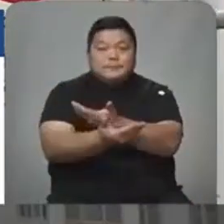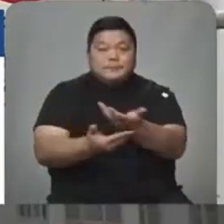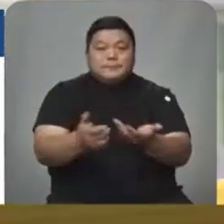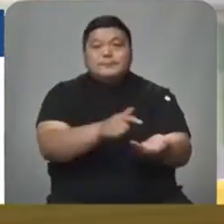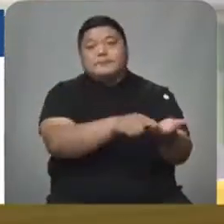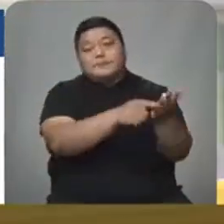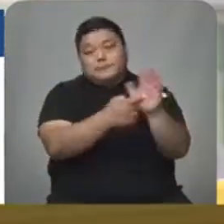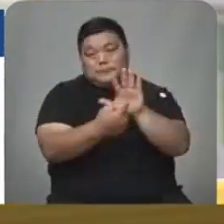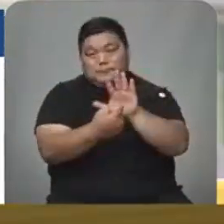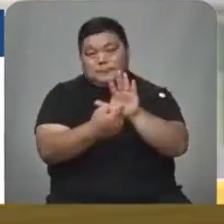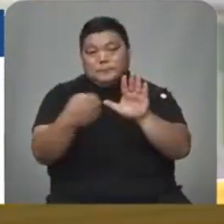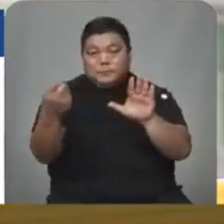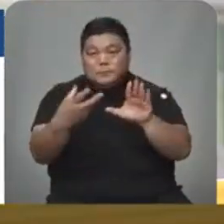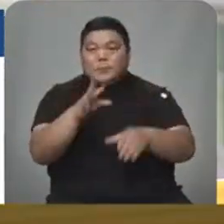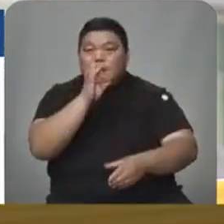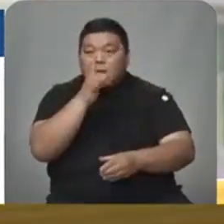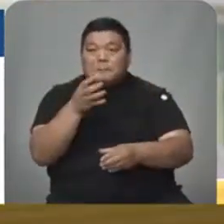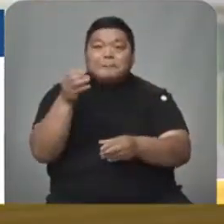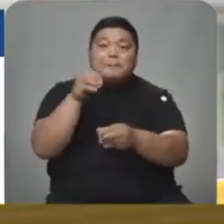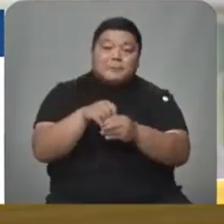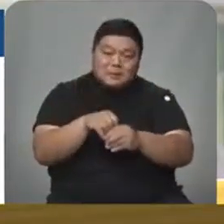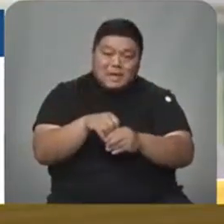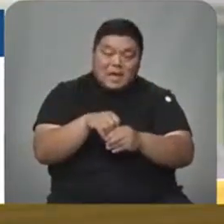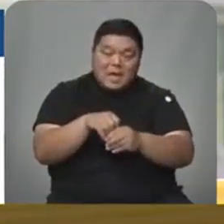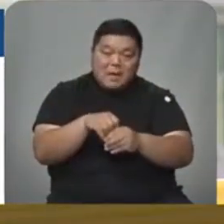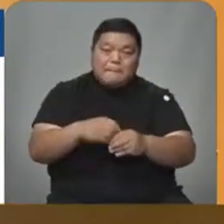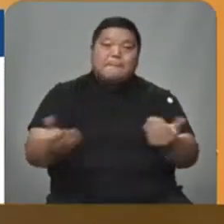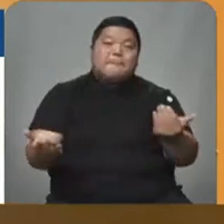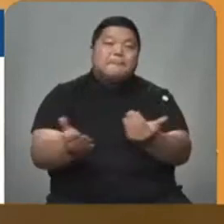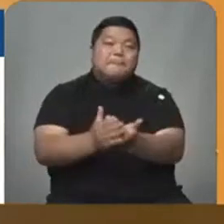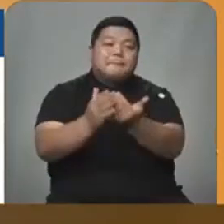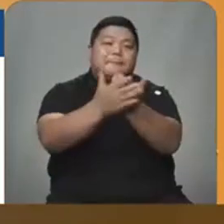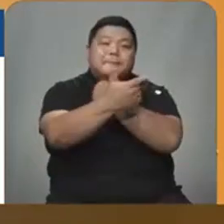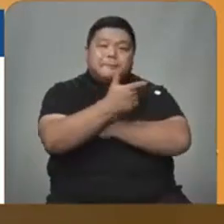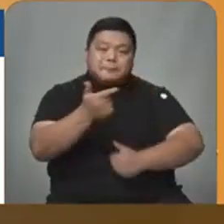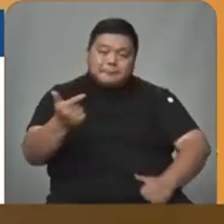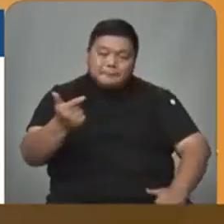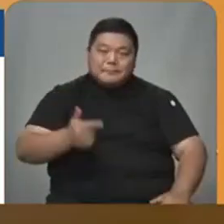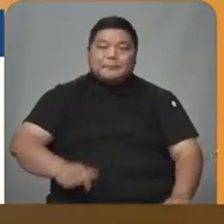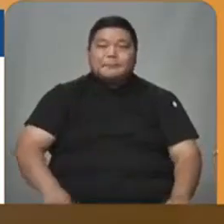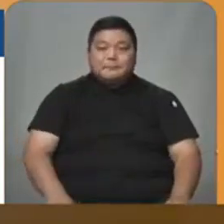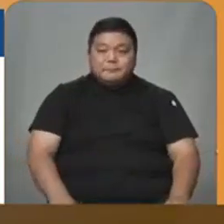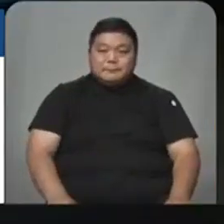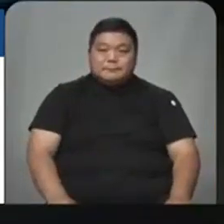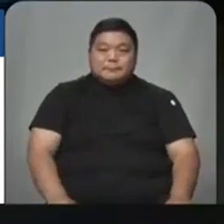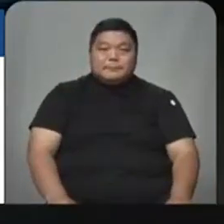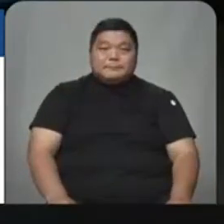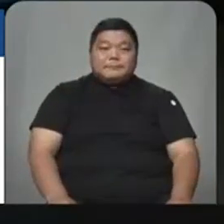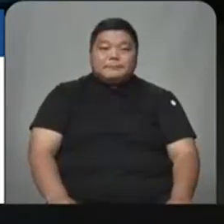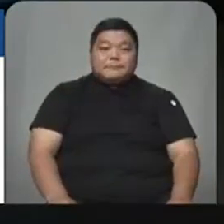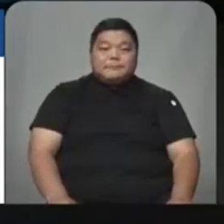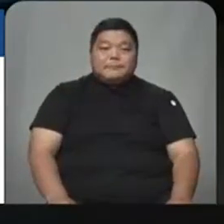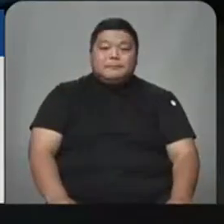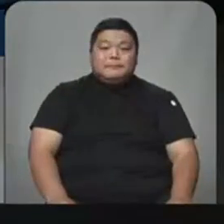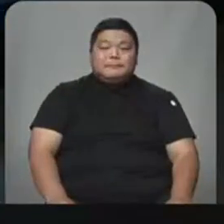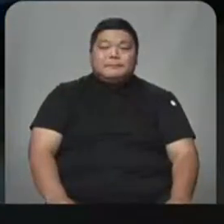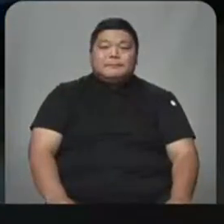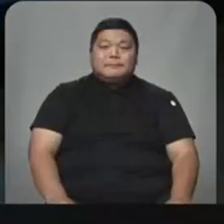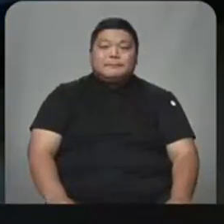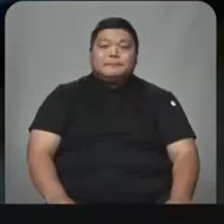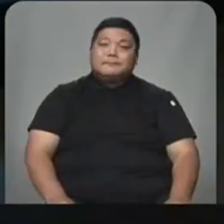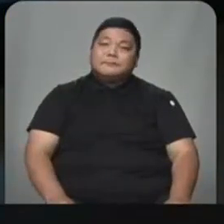것을 알려주면 강릉에 접목을 시키게 되면은 많은 발전이 있을 거라 이렇게 생각을 합니다.